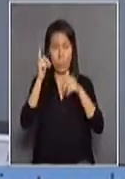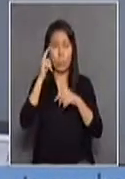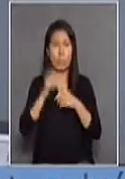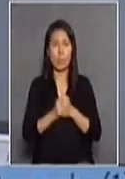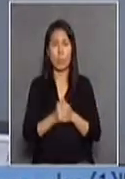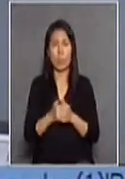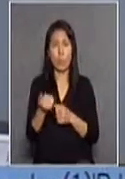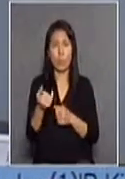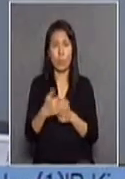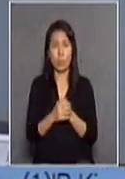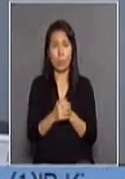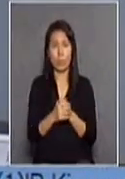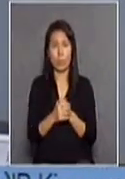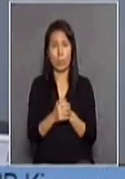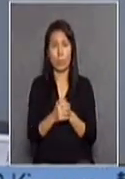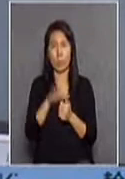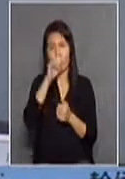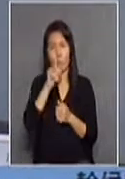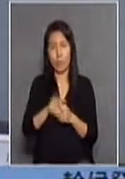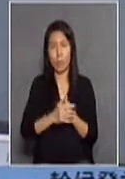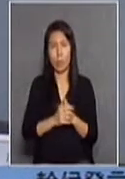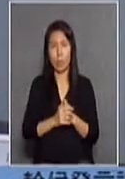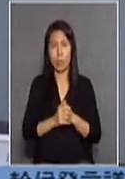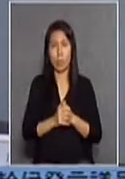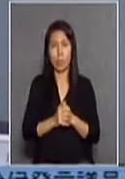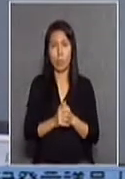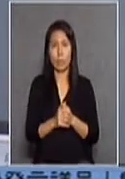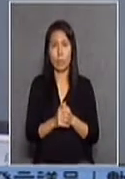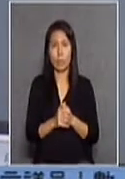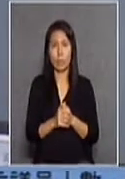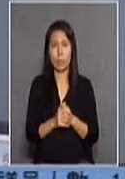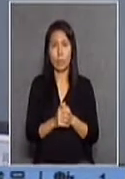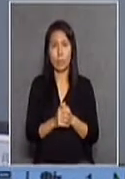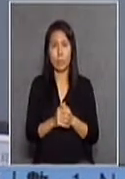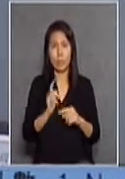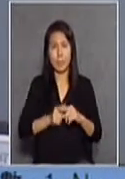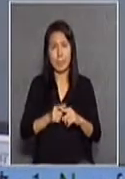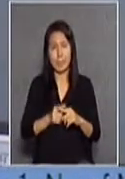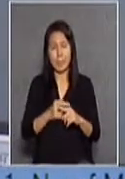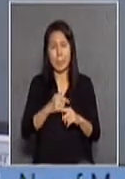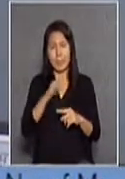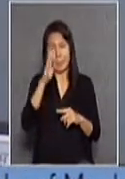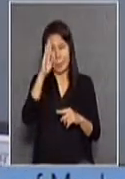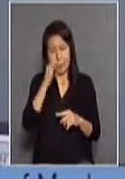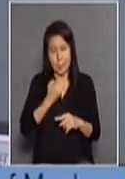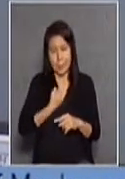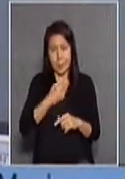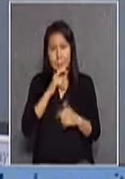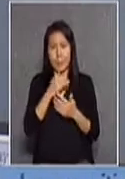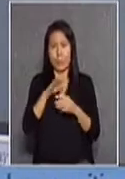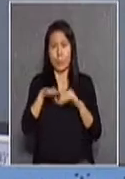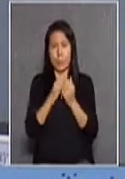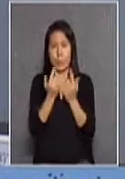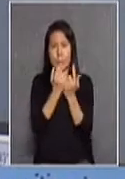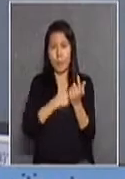不是嗱，佢講咩咧？深切哀悼所有壯烈成人的北京愛國同